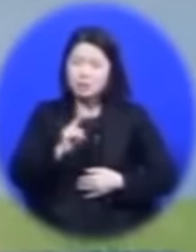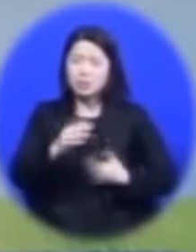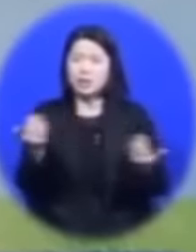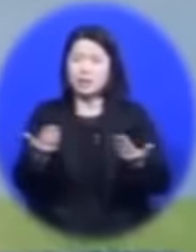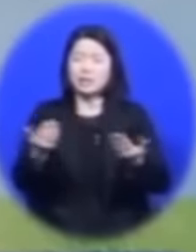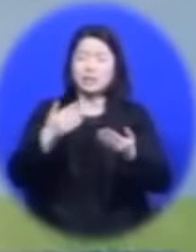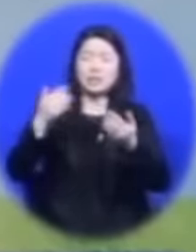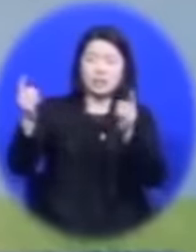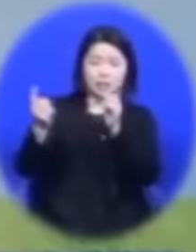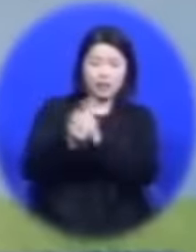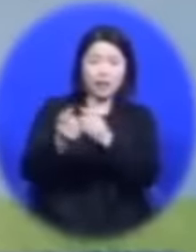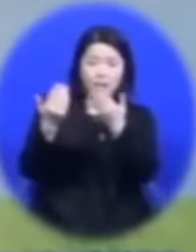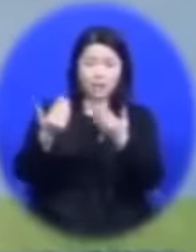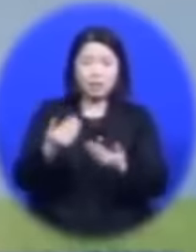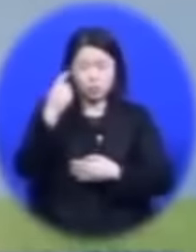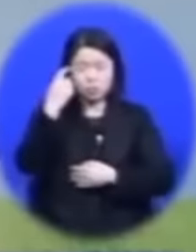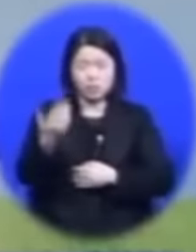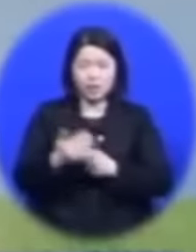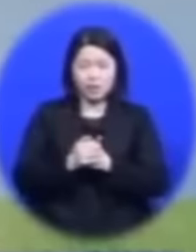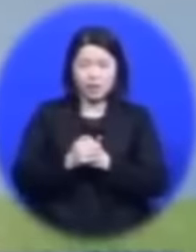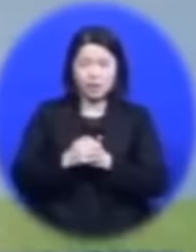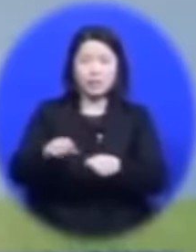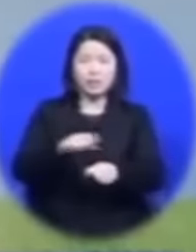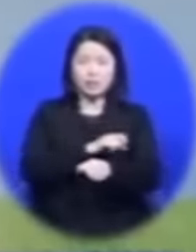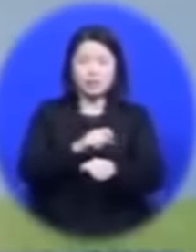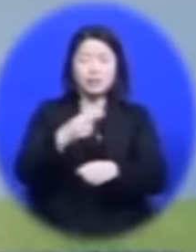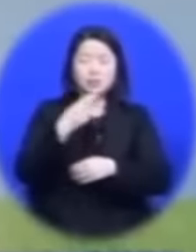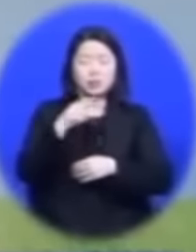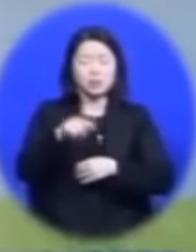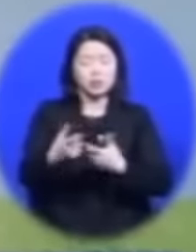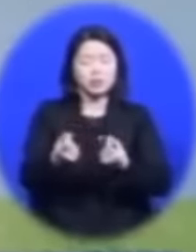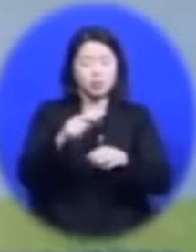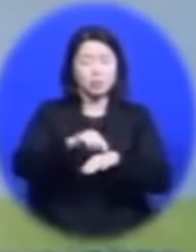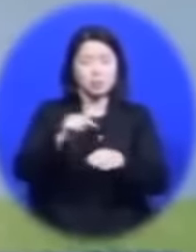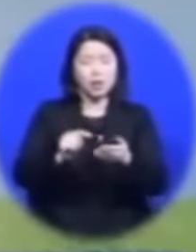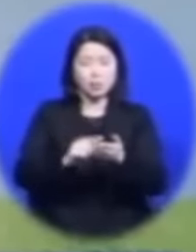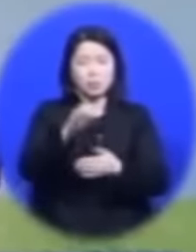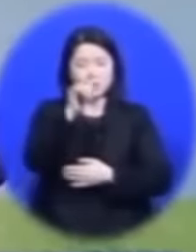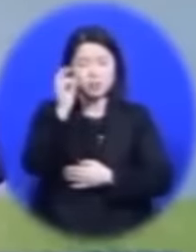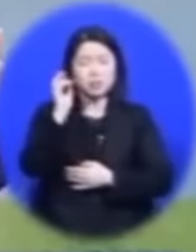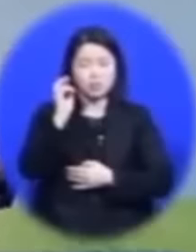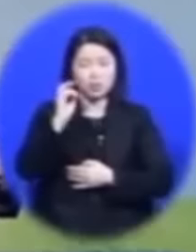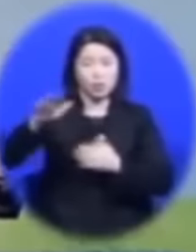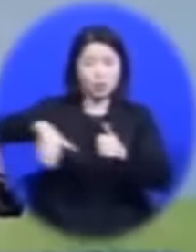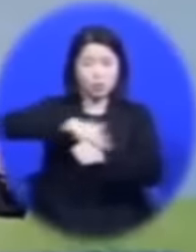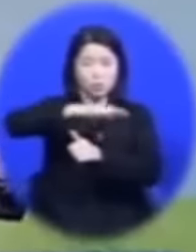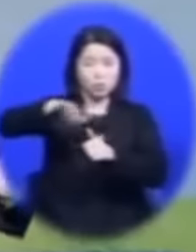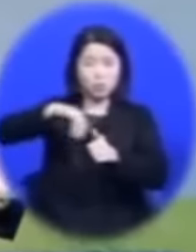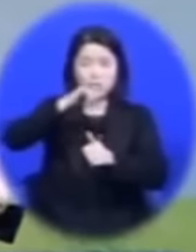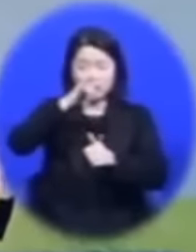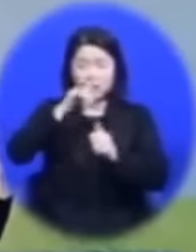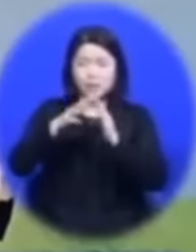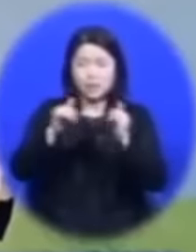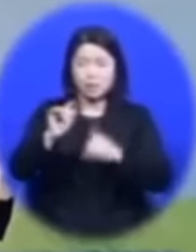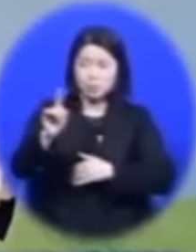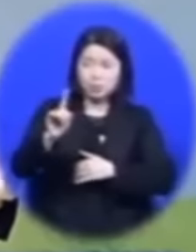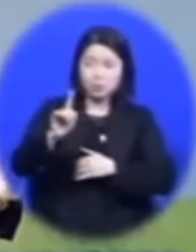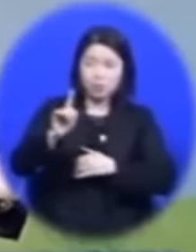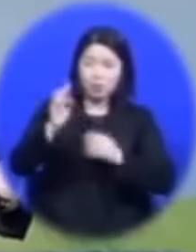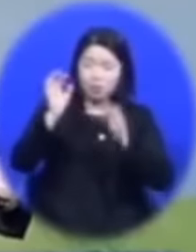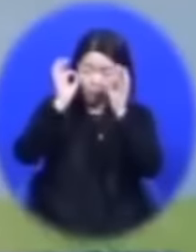하시나? 아마 틀림없이 그런 마음을 가지고 있었을 겁니다. 주변에 있는 사람들은 어떻게